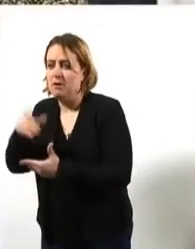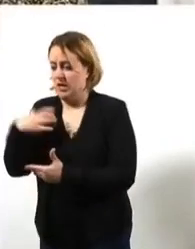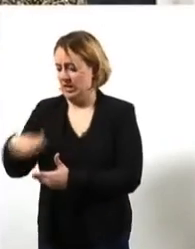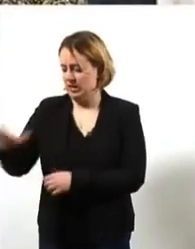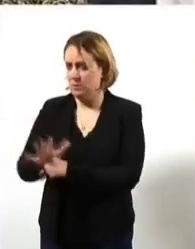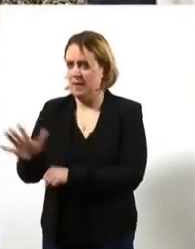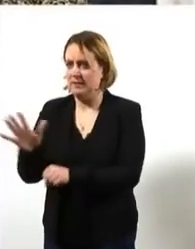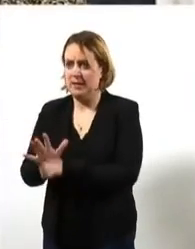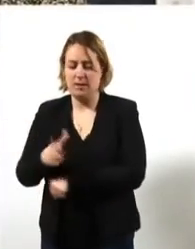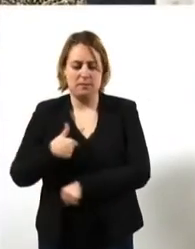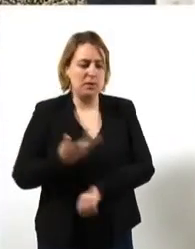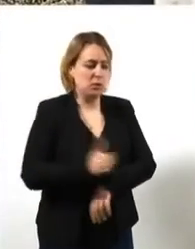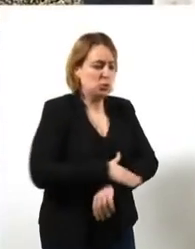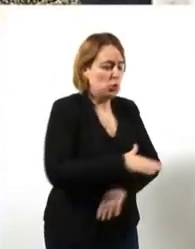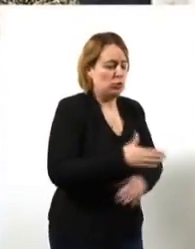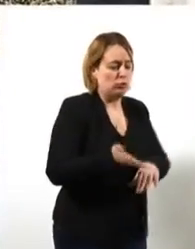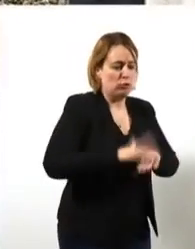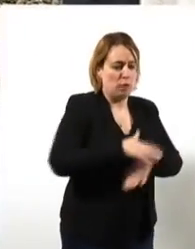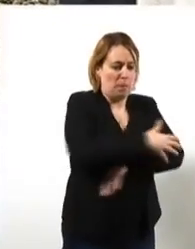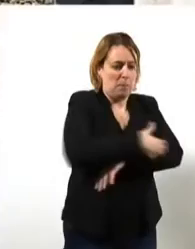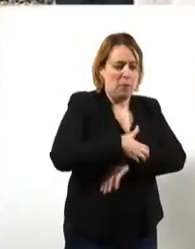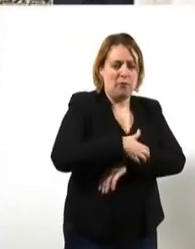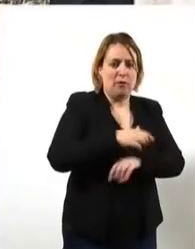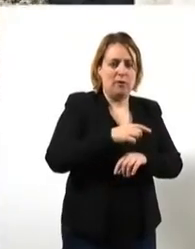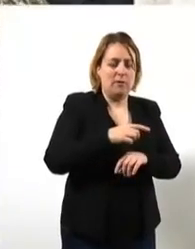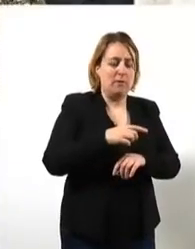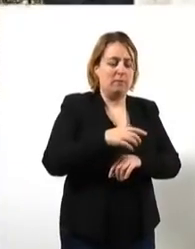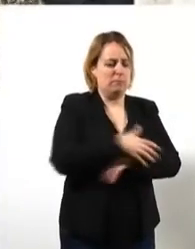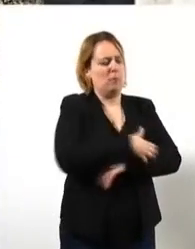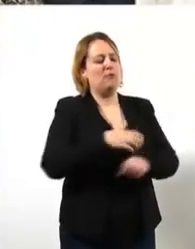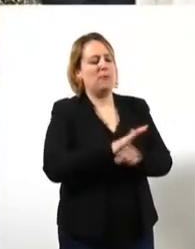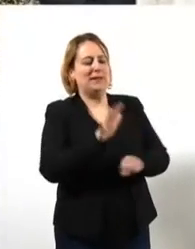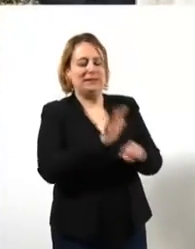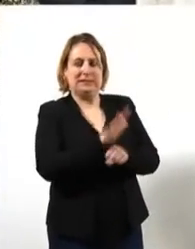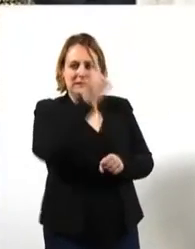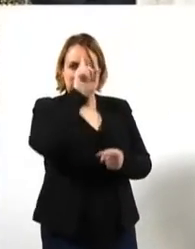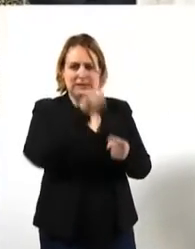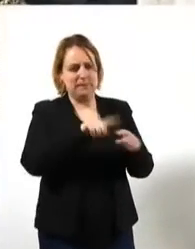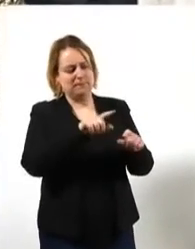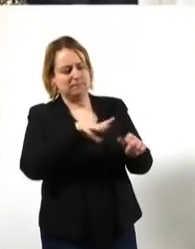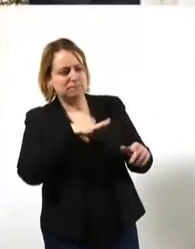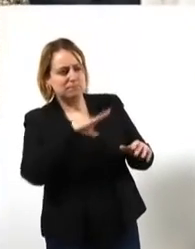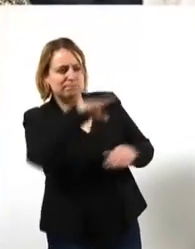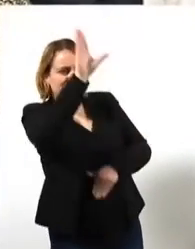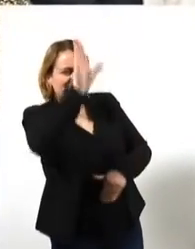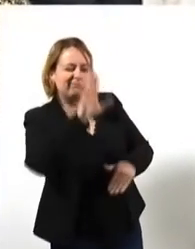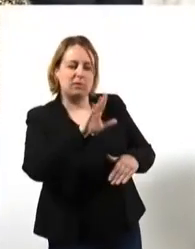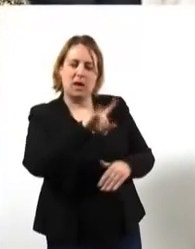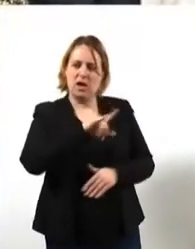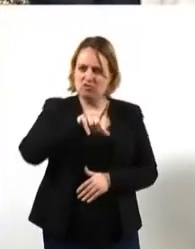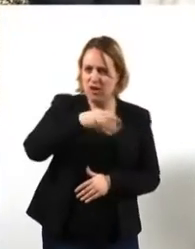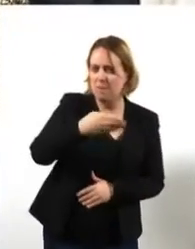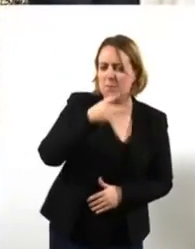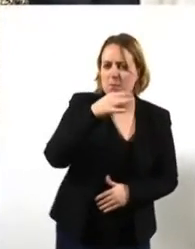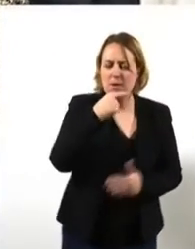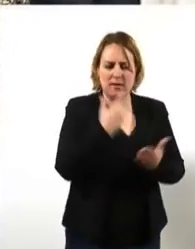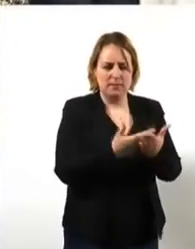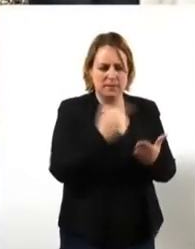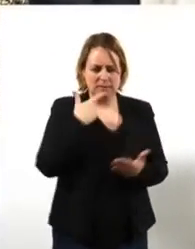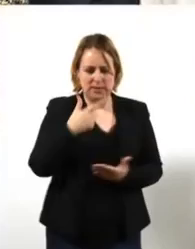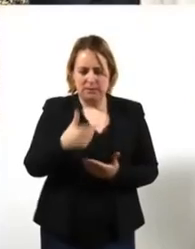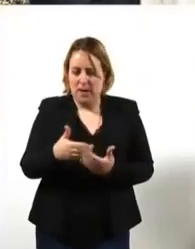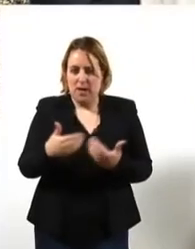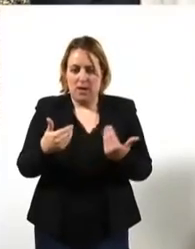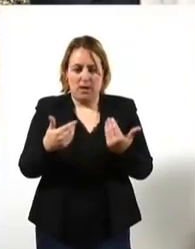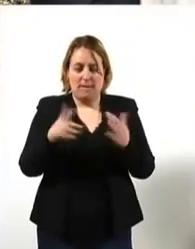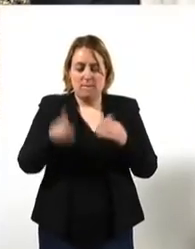un peu trop pauvre pour aller sur, enfin, pas assez pauvre pour aller sur le parc social, on se retrouve avec un délai